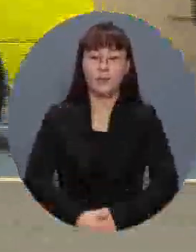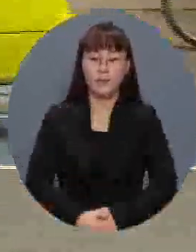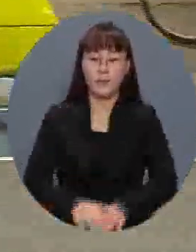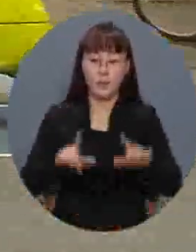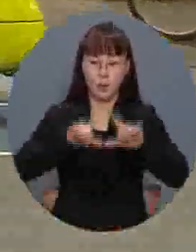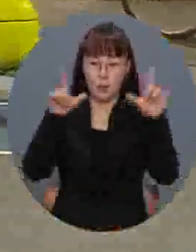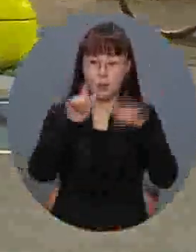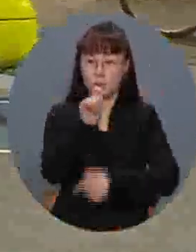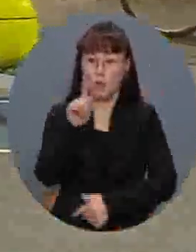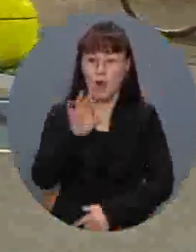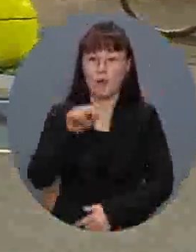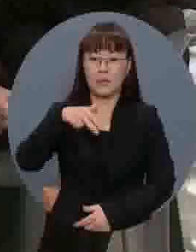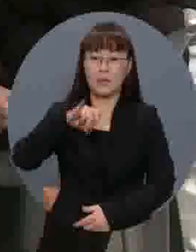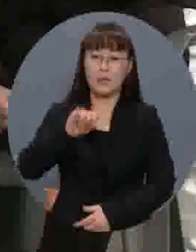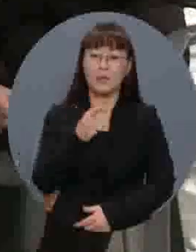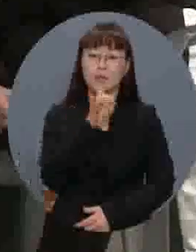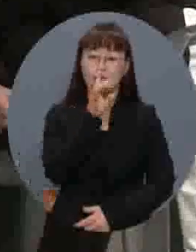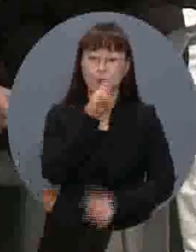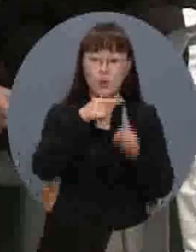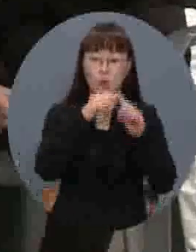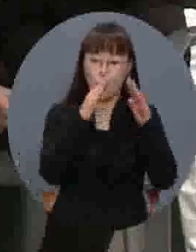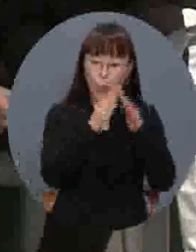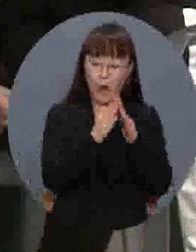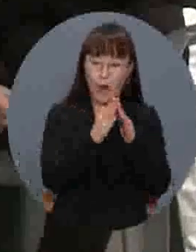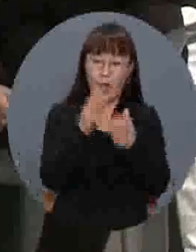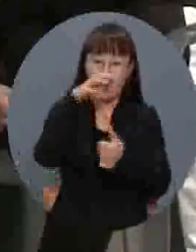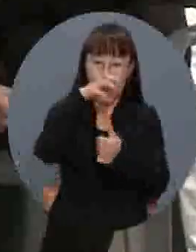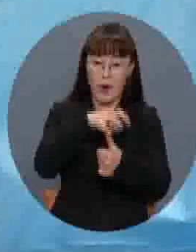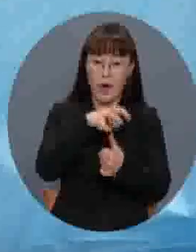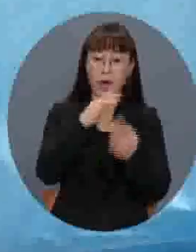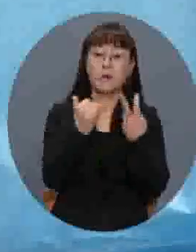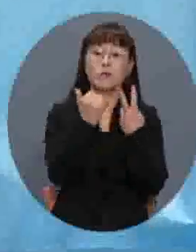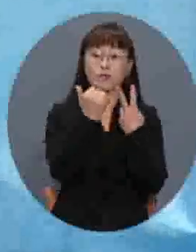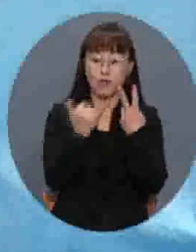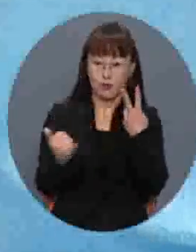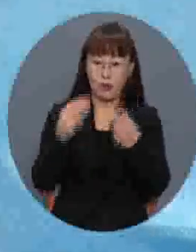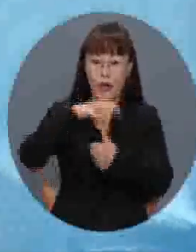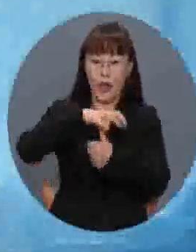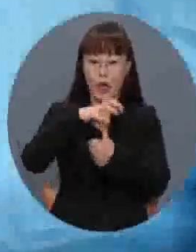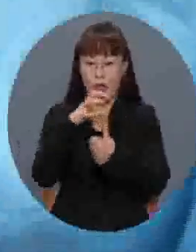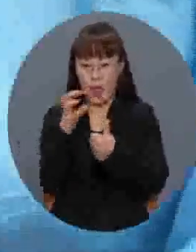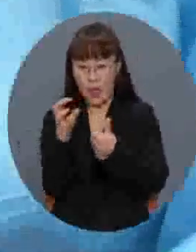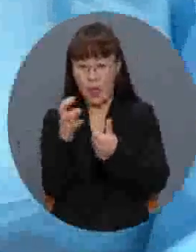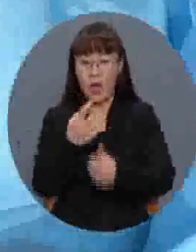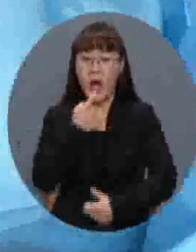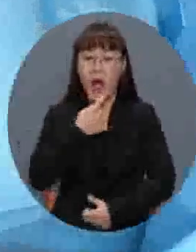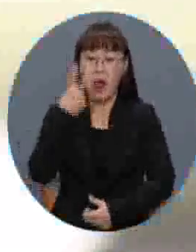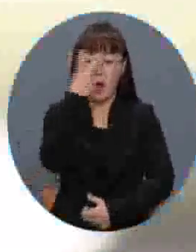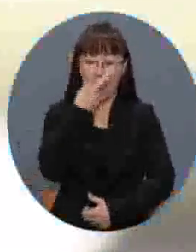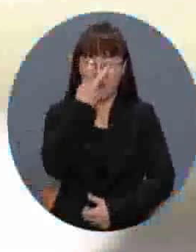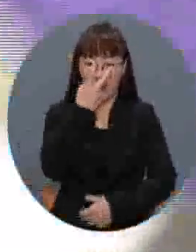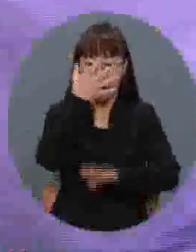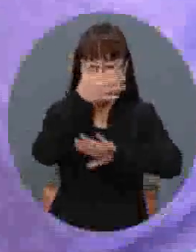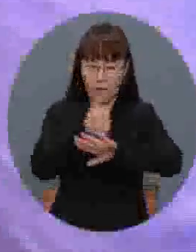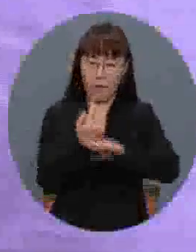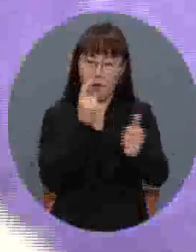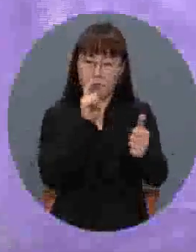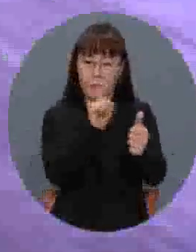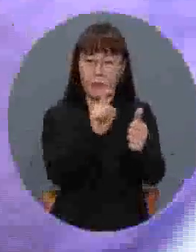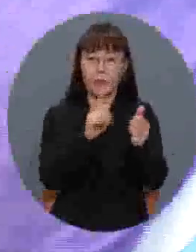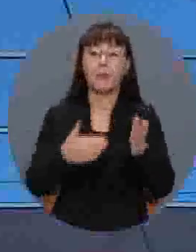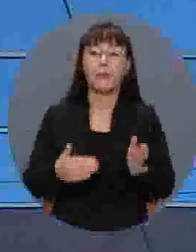동구 광진중앙교회와 관련해 자가격리 중이던 2명이 해제 전 검사에서 양성 판정을